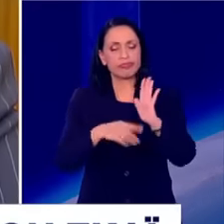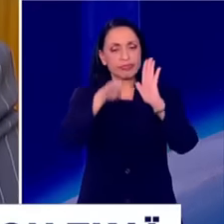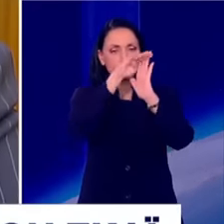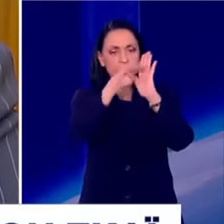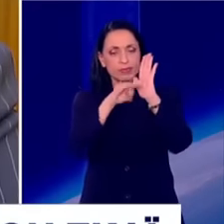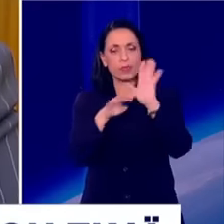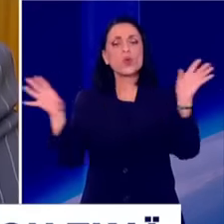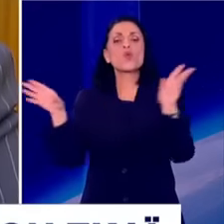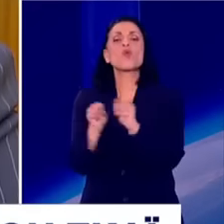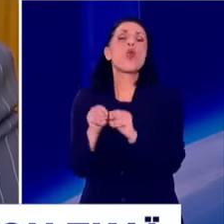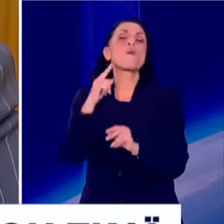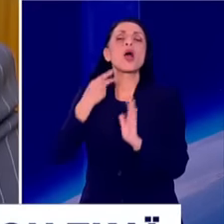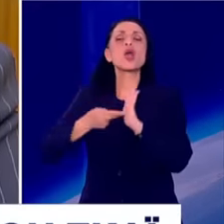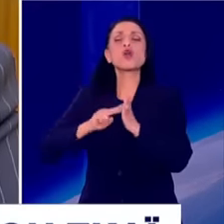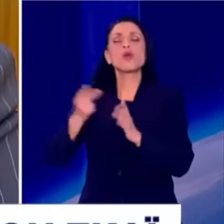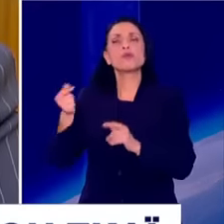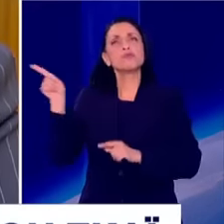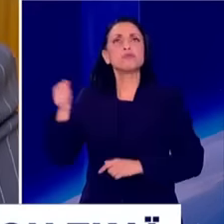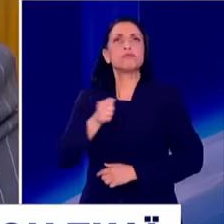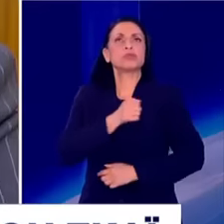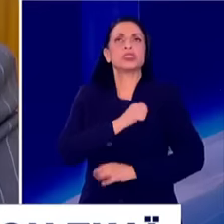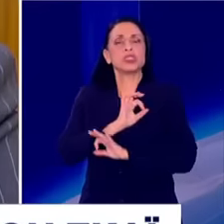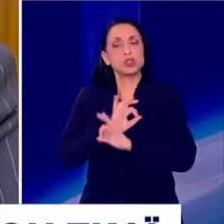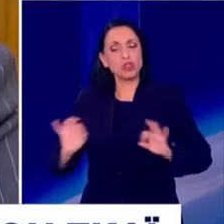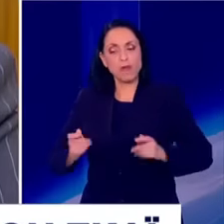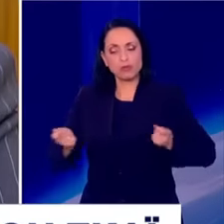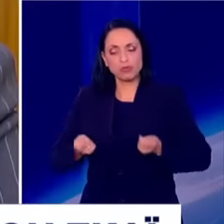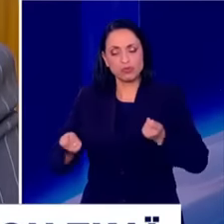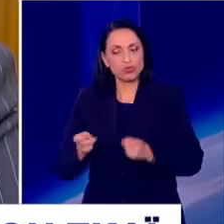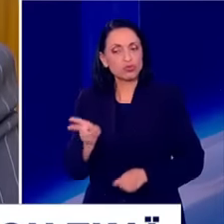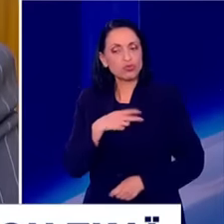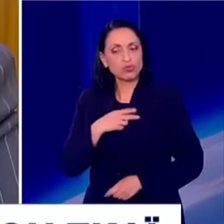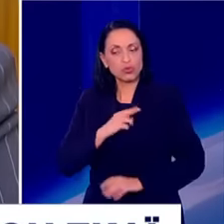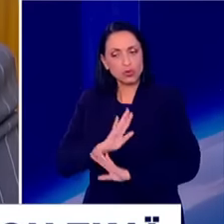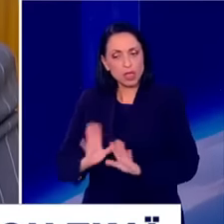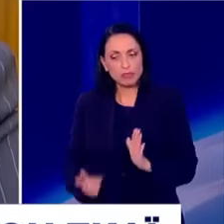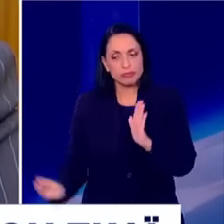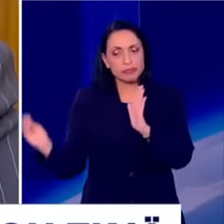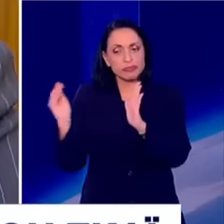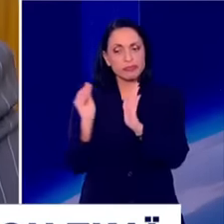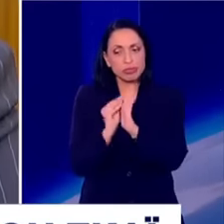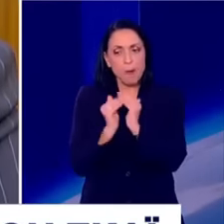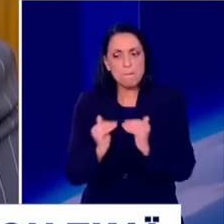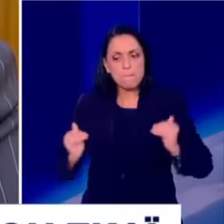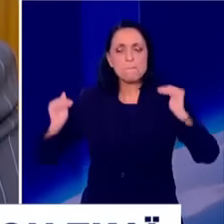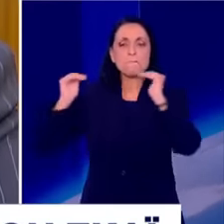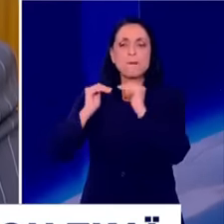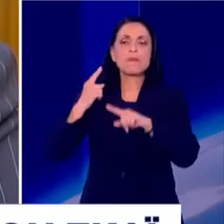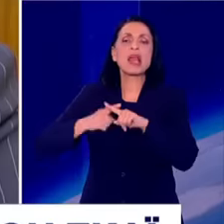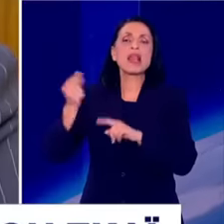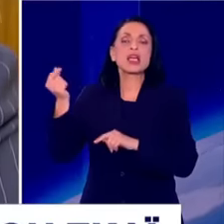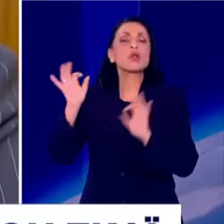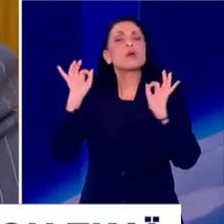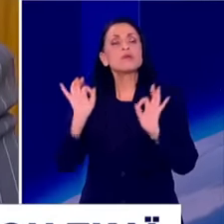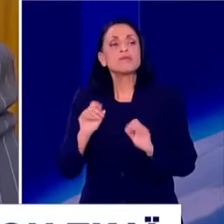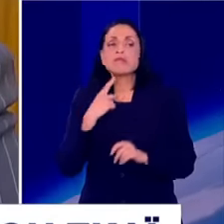που θεωρεί ότι είναι υλοποιήσιμο και θα ανατάξει την ελληνική οικονομία. Θέλω να σας ρωτήσω την